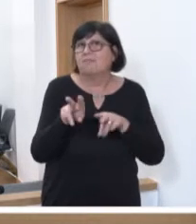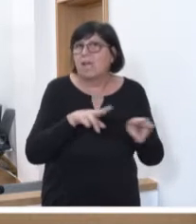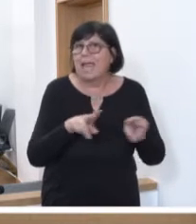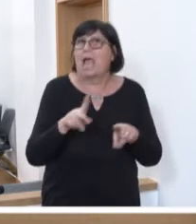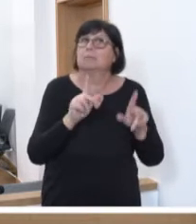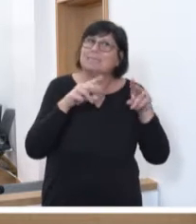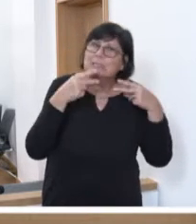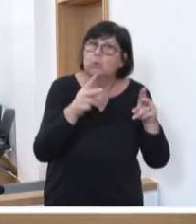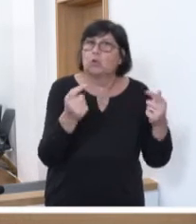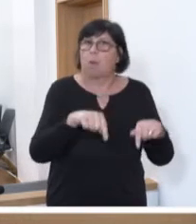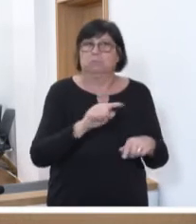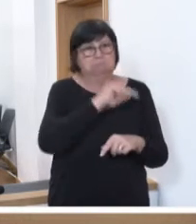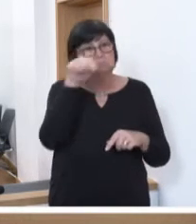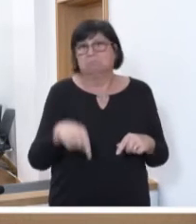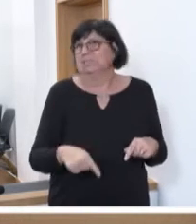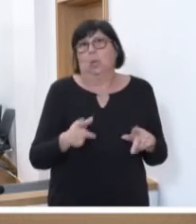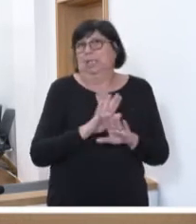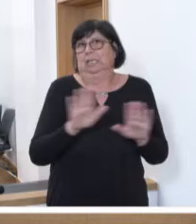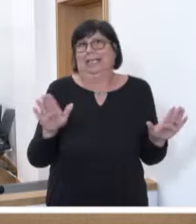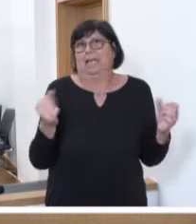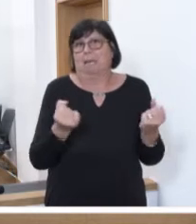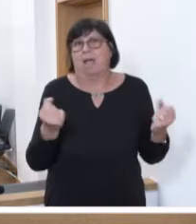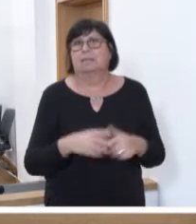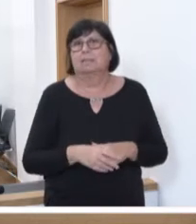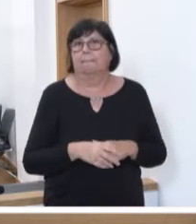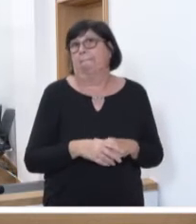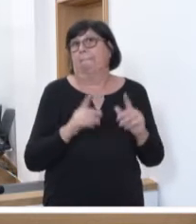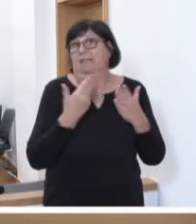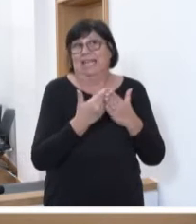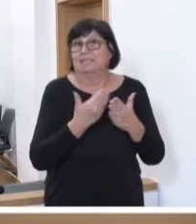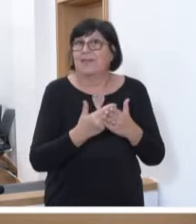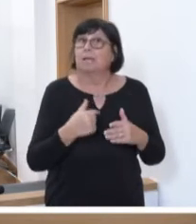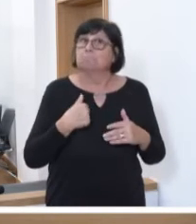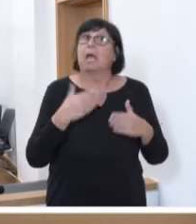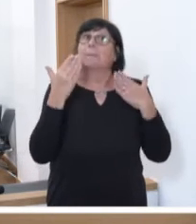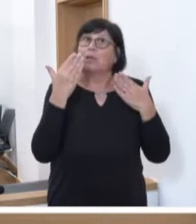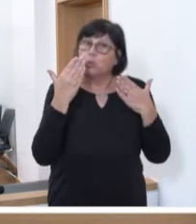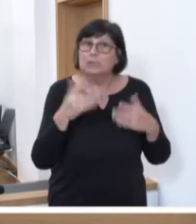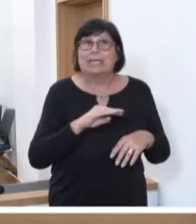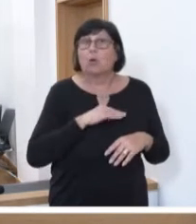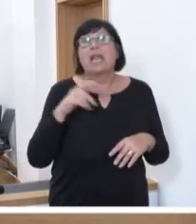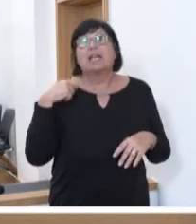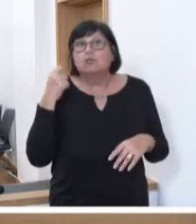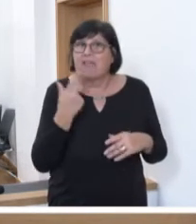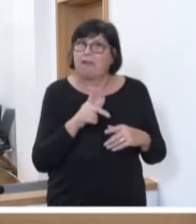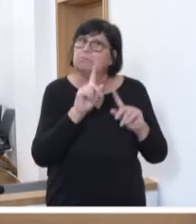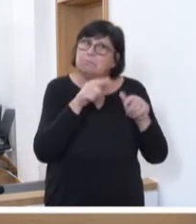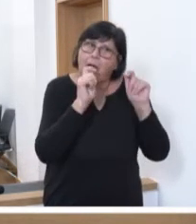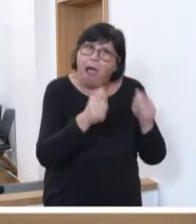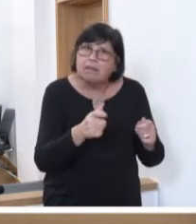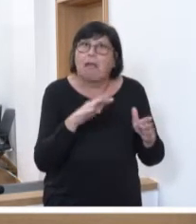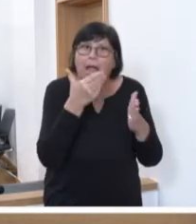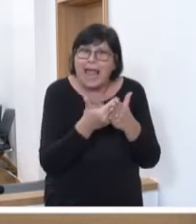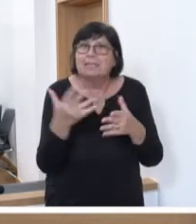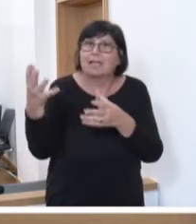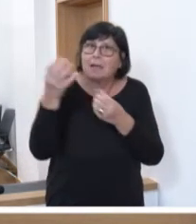zuzukommen. Dies erfolgte nicht, bis heute nicht. Daher begrüßen wir es sehr, lieber Herr Kollege Schäfer, dass Sie nun mit Ihrem Antrag aus der Deckung kommen und